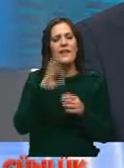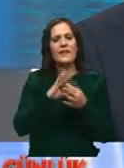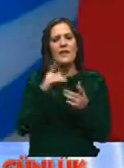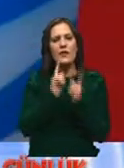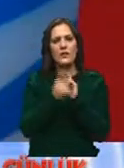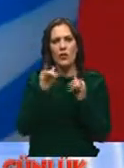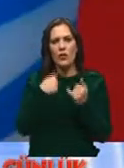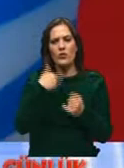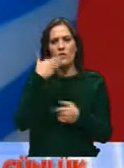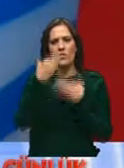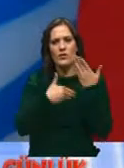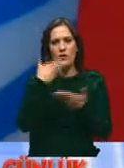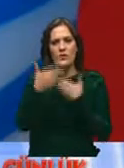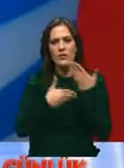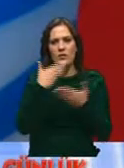söz ediyoruz?